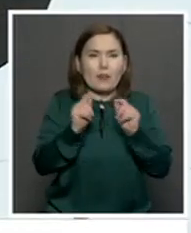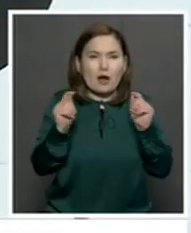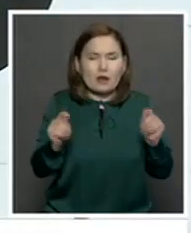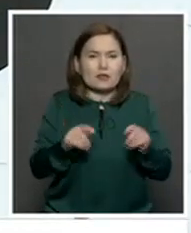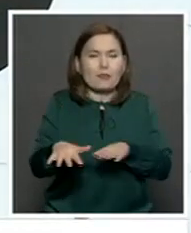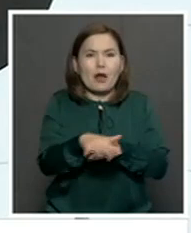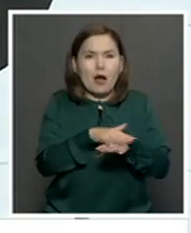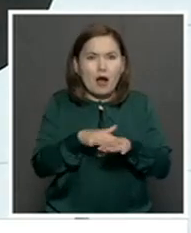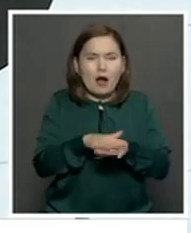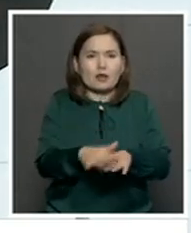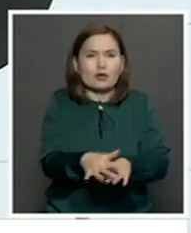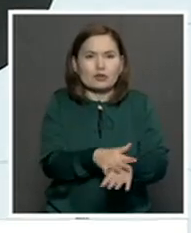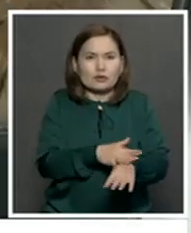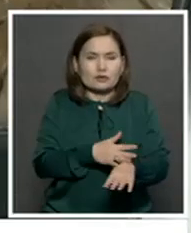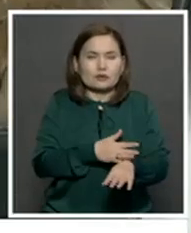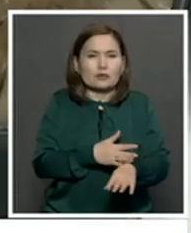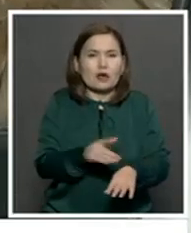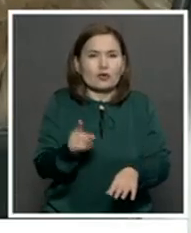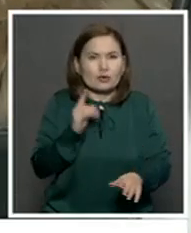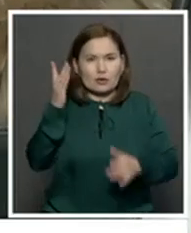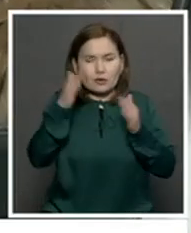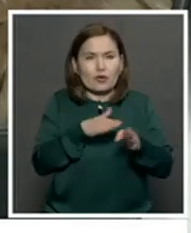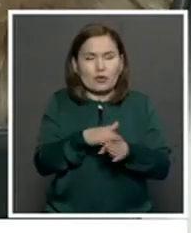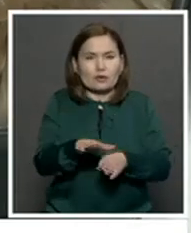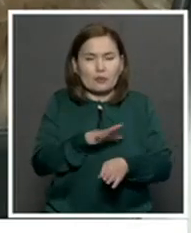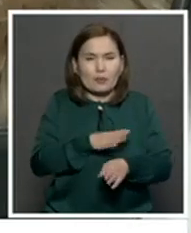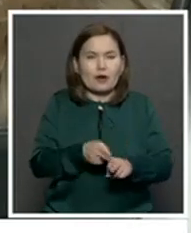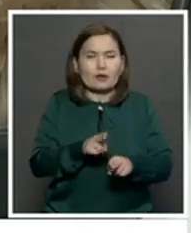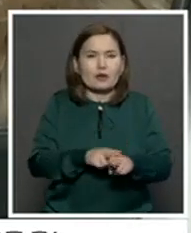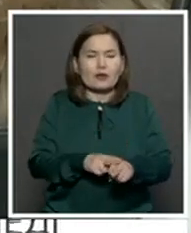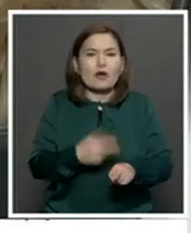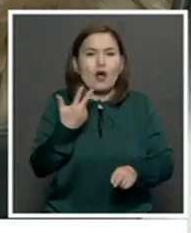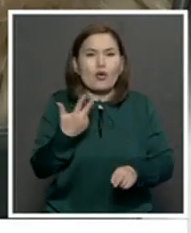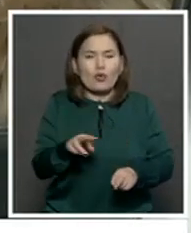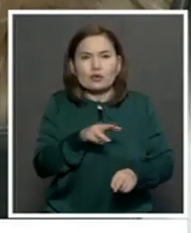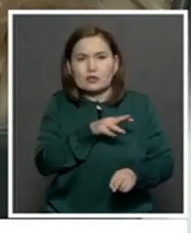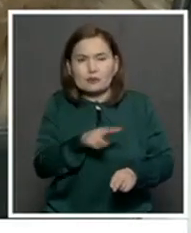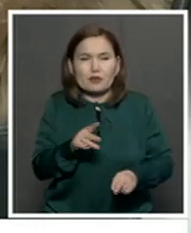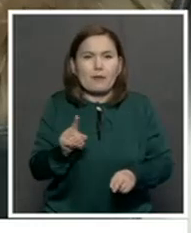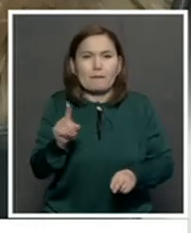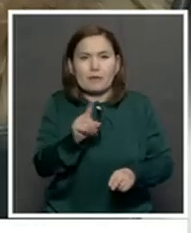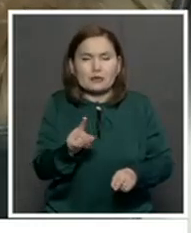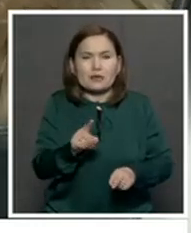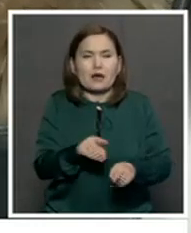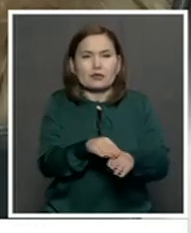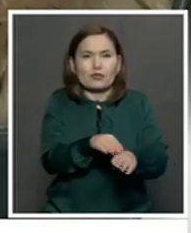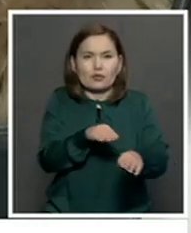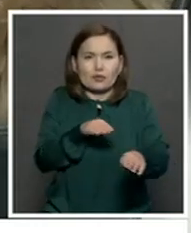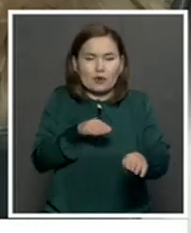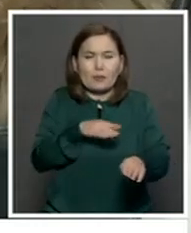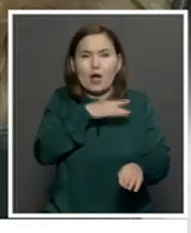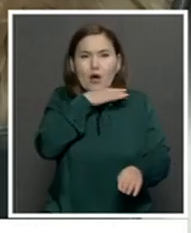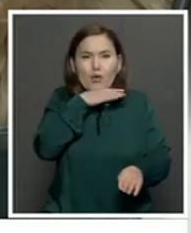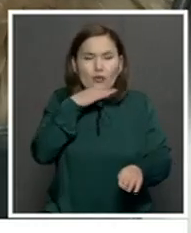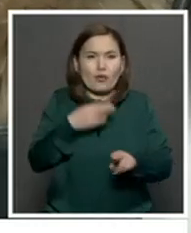жылдардан бергі талап тілегі орындалды. Көлік кептелісі болатын, жарты сағаттап тұратын кезіміз болады. 2-3 пойыз қатар өтіп қалады. Сол кезде біраз